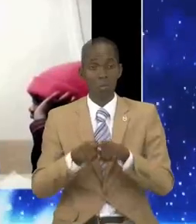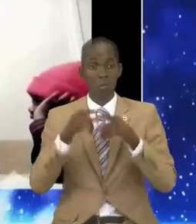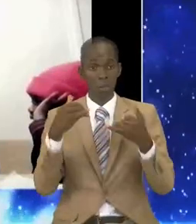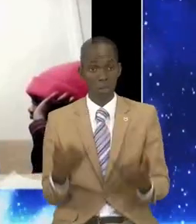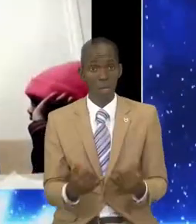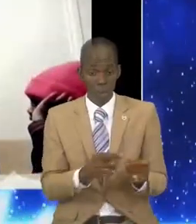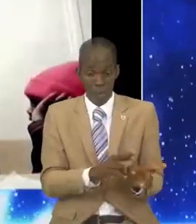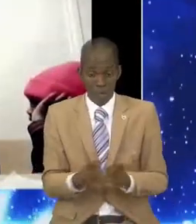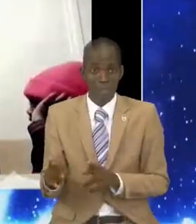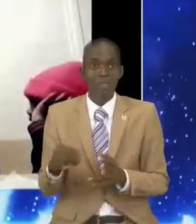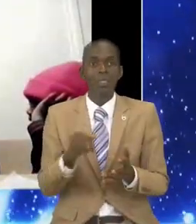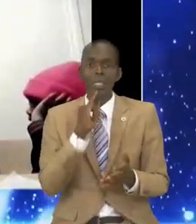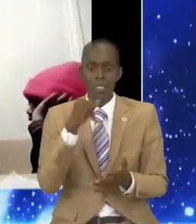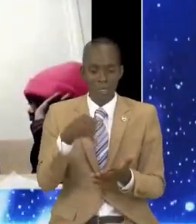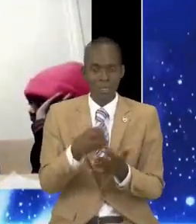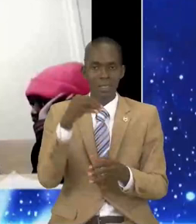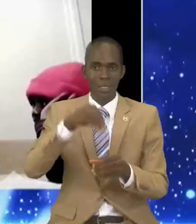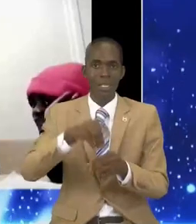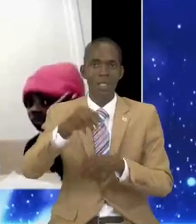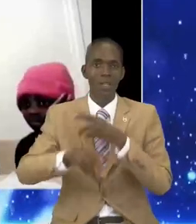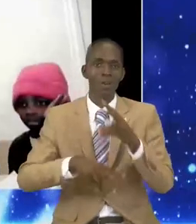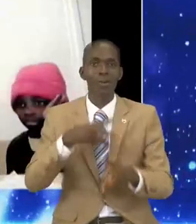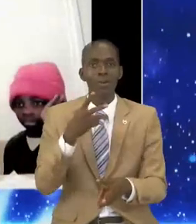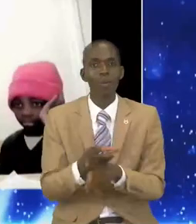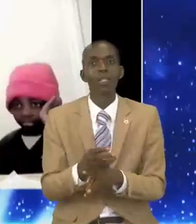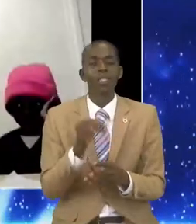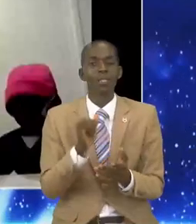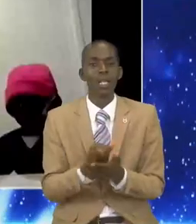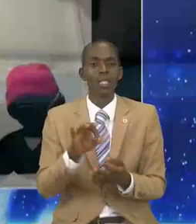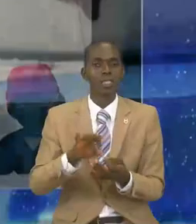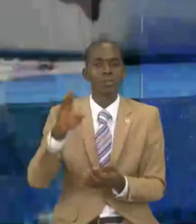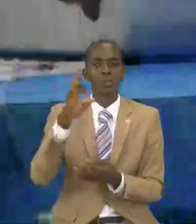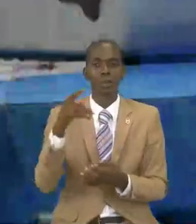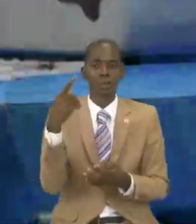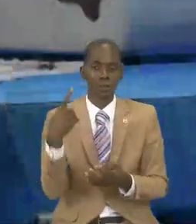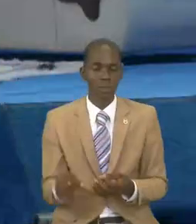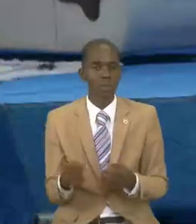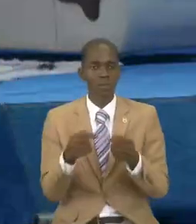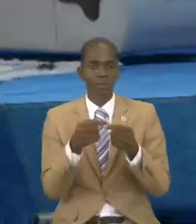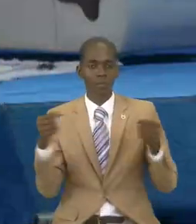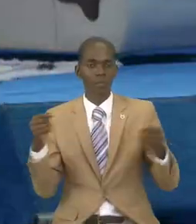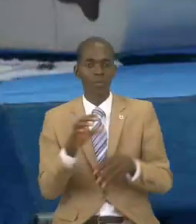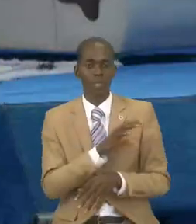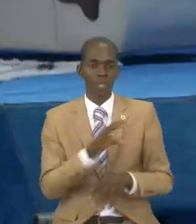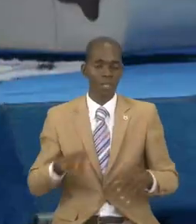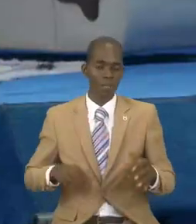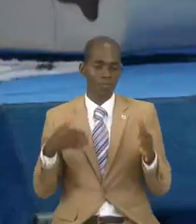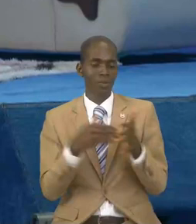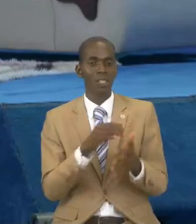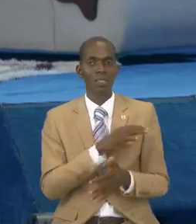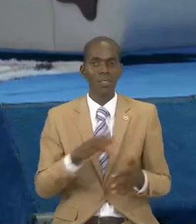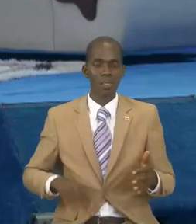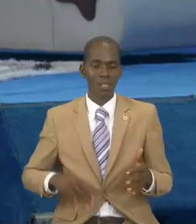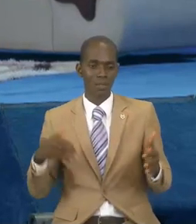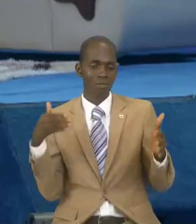et qui maintenant est déjà dans le monde. L'esprit de l'Antéchrist qui s'oppose à la